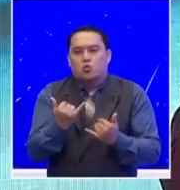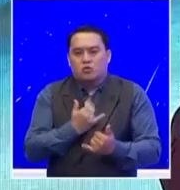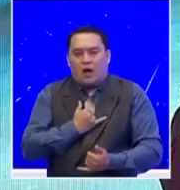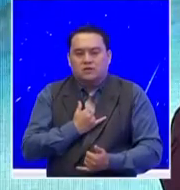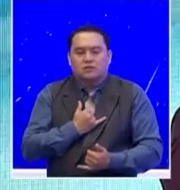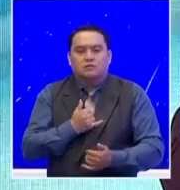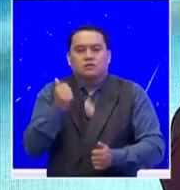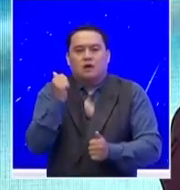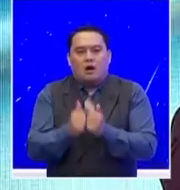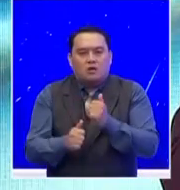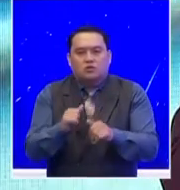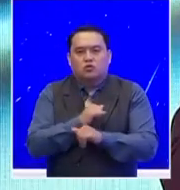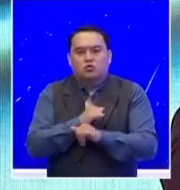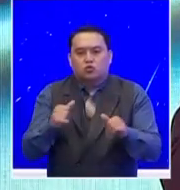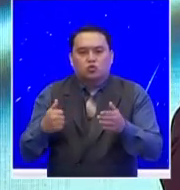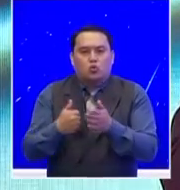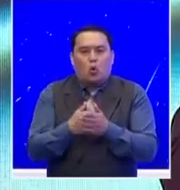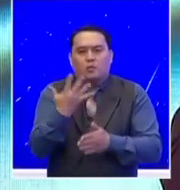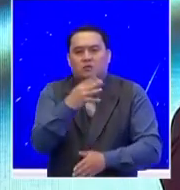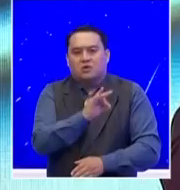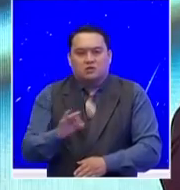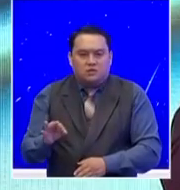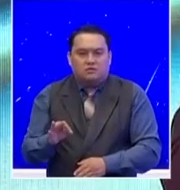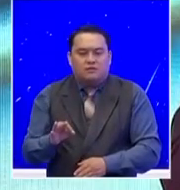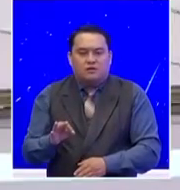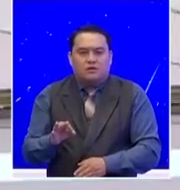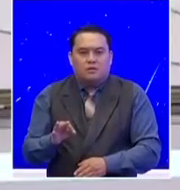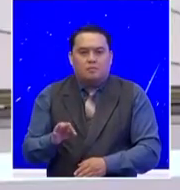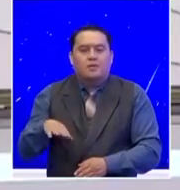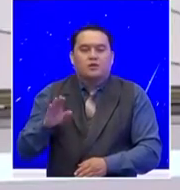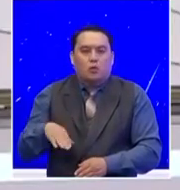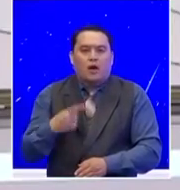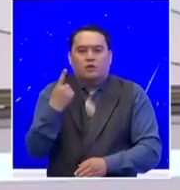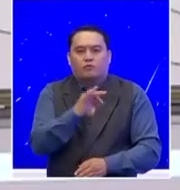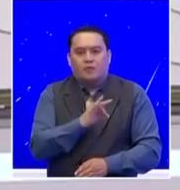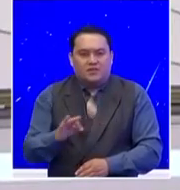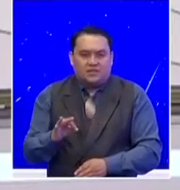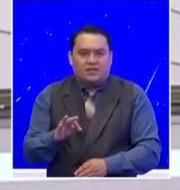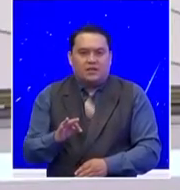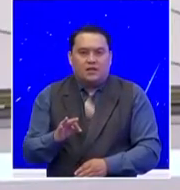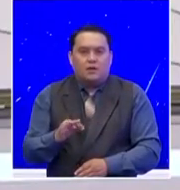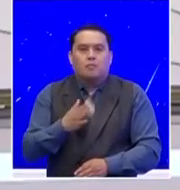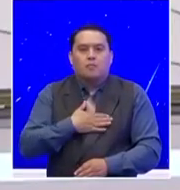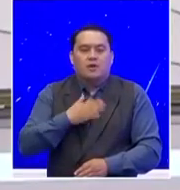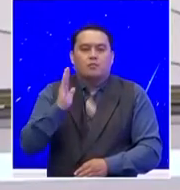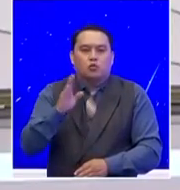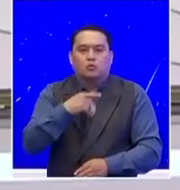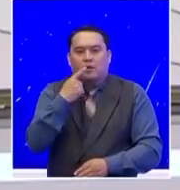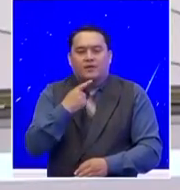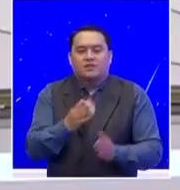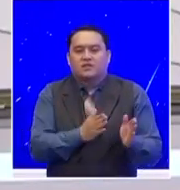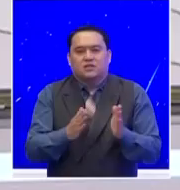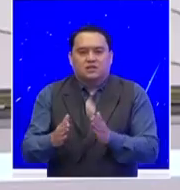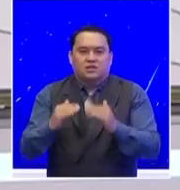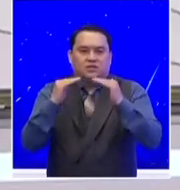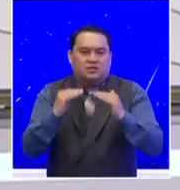на ежедневный прирост до 5%, затем до 1%. Мы будем говорить о стабилизации или